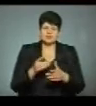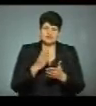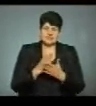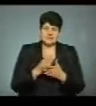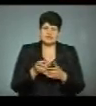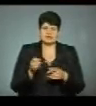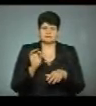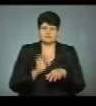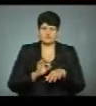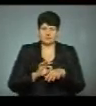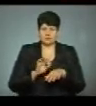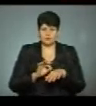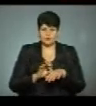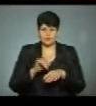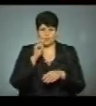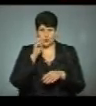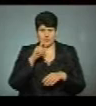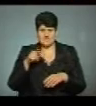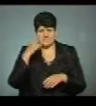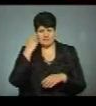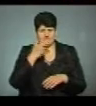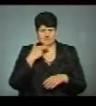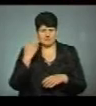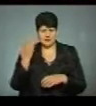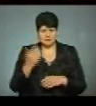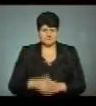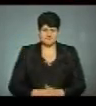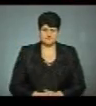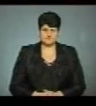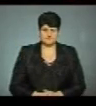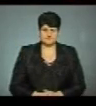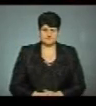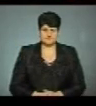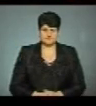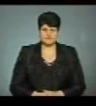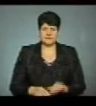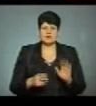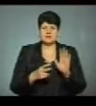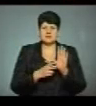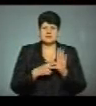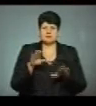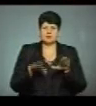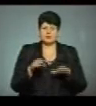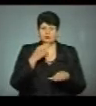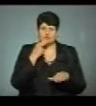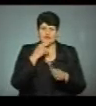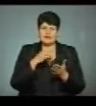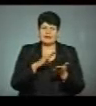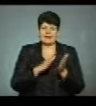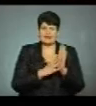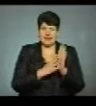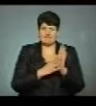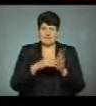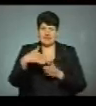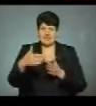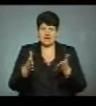закрили 10 муніципалітетів? Дізнавалися кореспонденти Суспільного. 7 тонн продуктів і 9 ящиків іграшок та